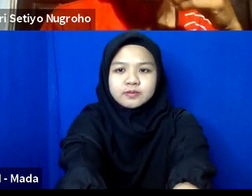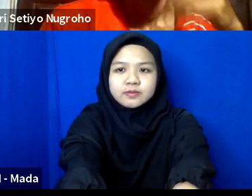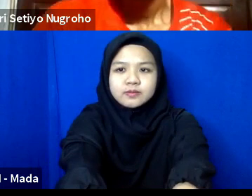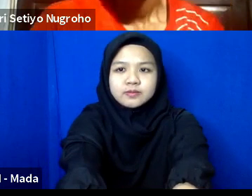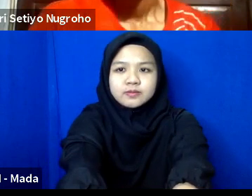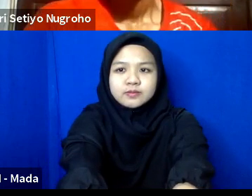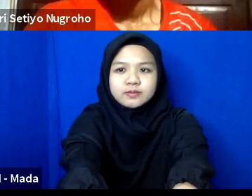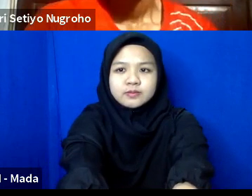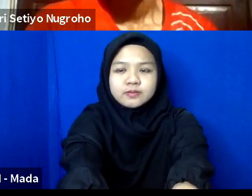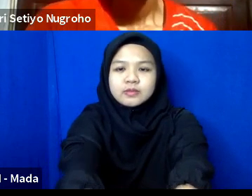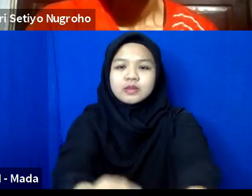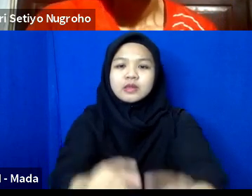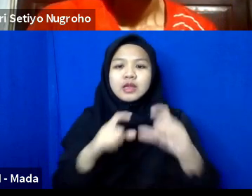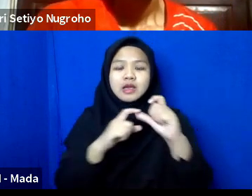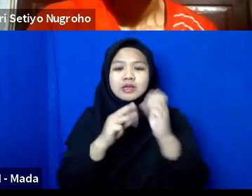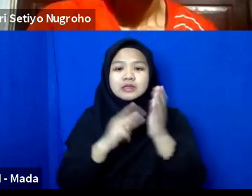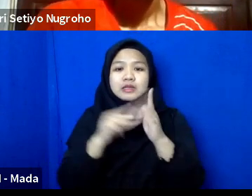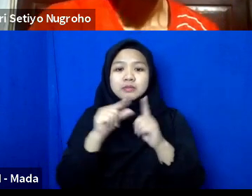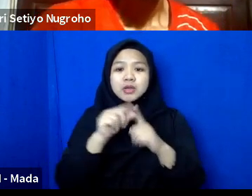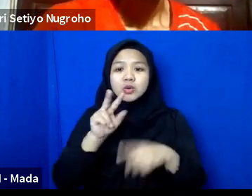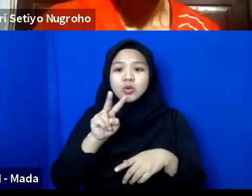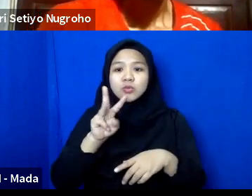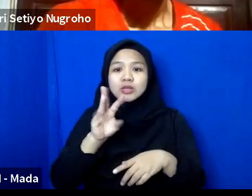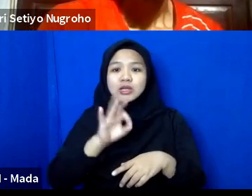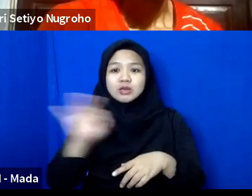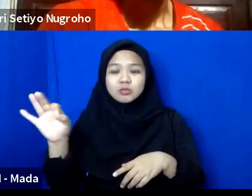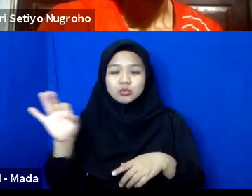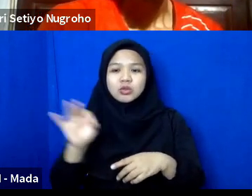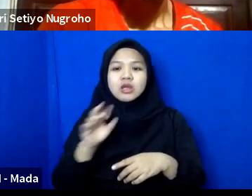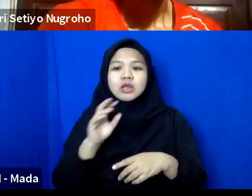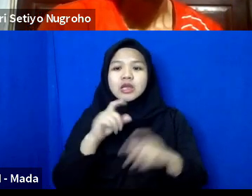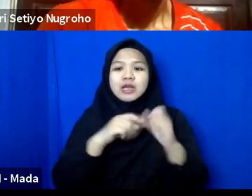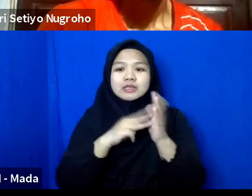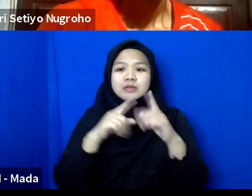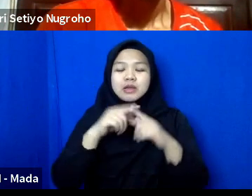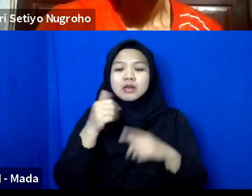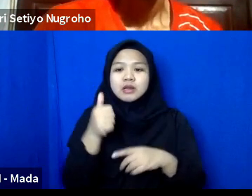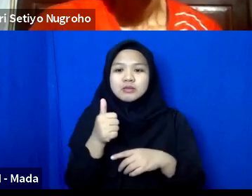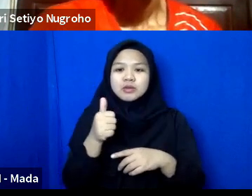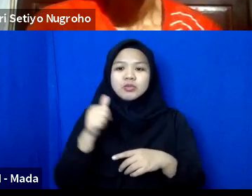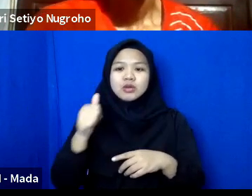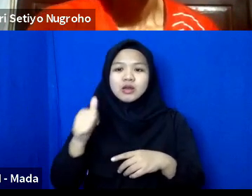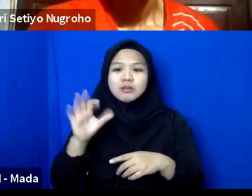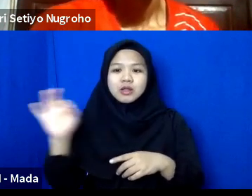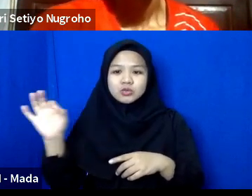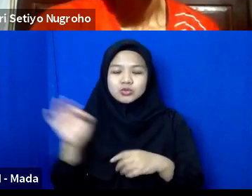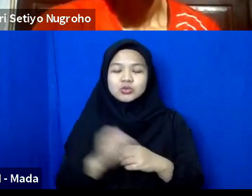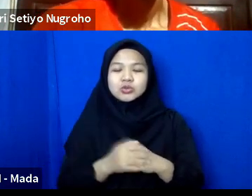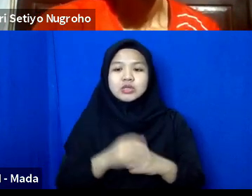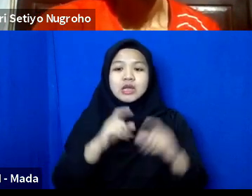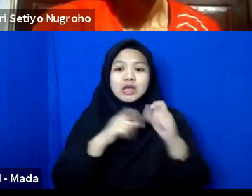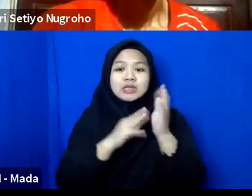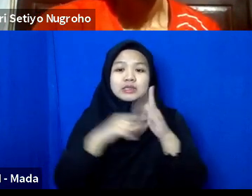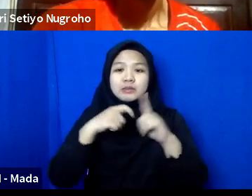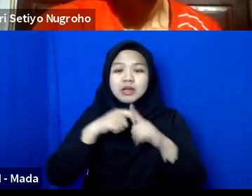naryoung SMP 23892 yang SMA 6600 and yang